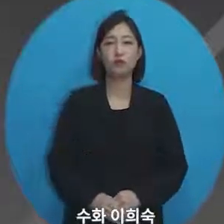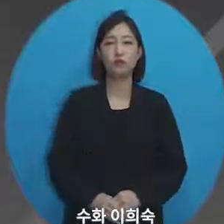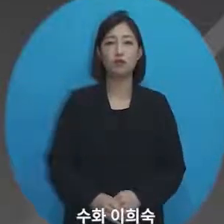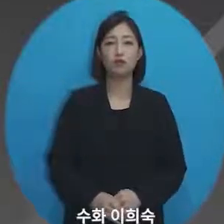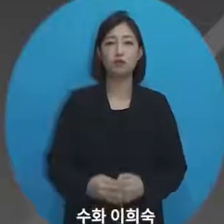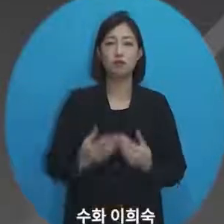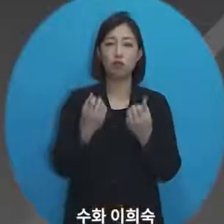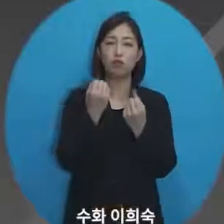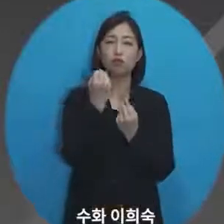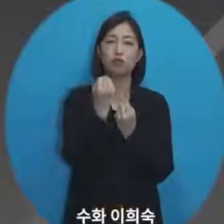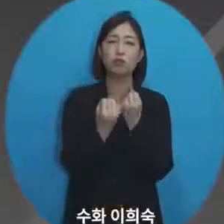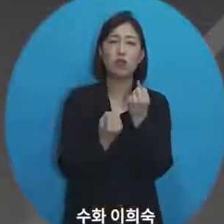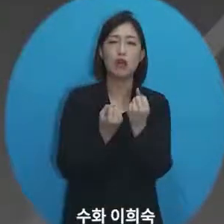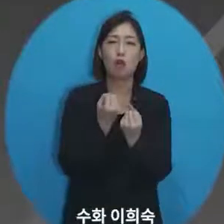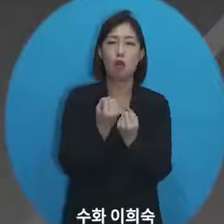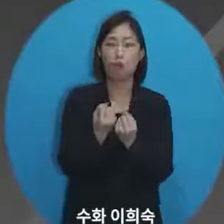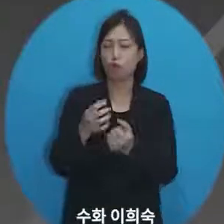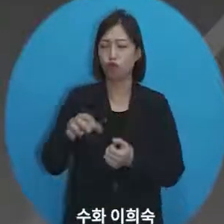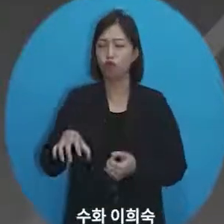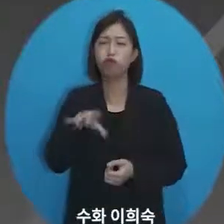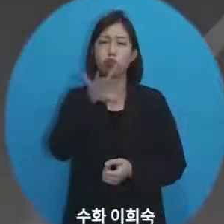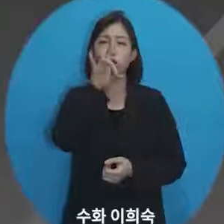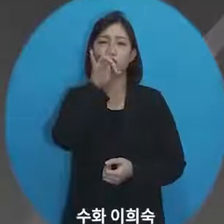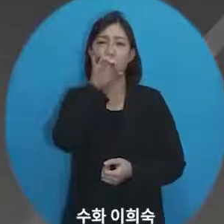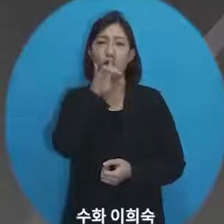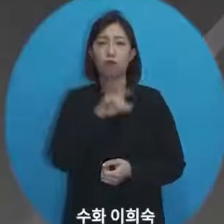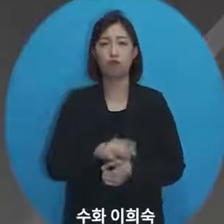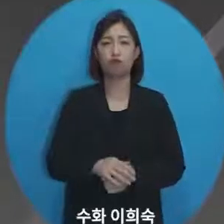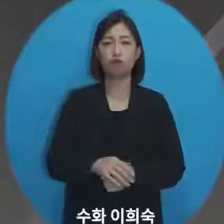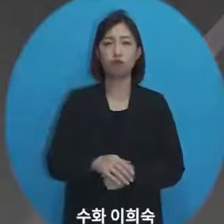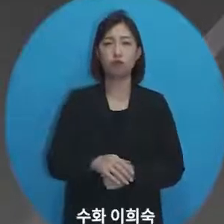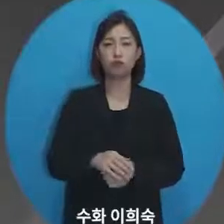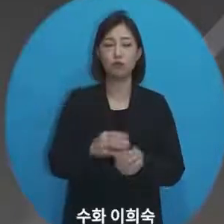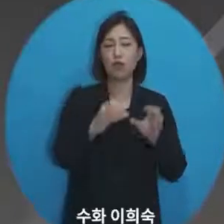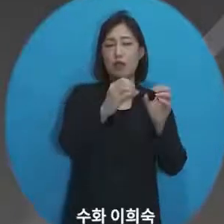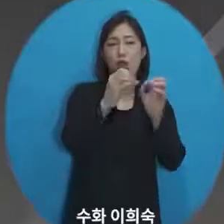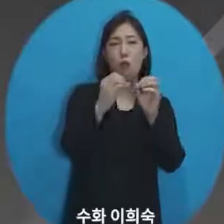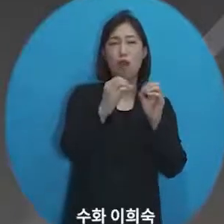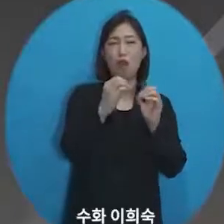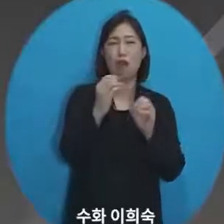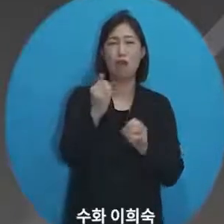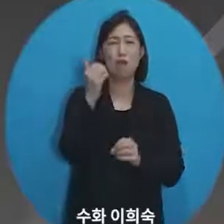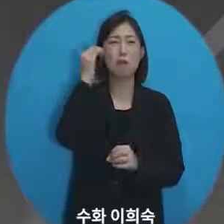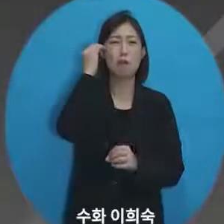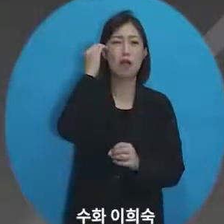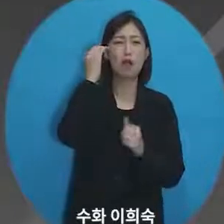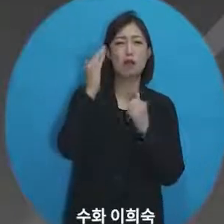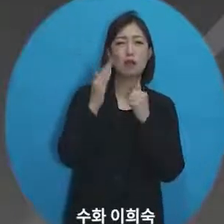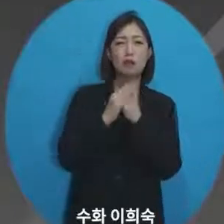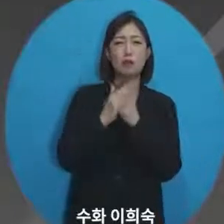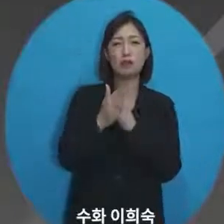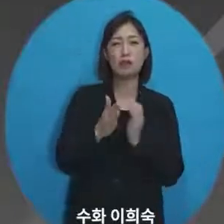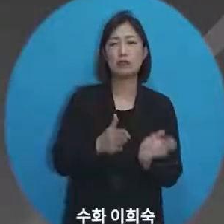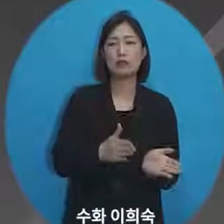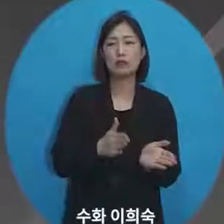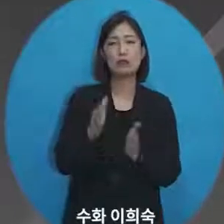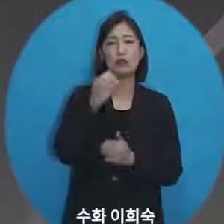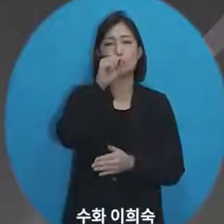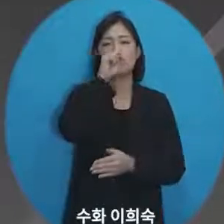자전거를 적재하거나 물건을 올려놓거나 하는 부분들이 대해서 실제로 그게